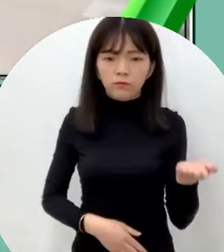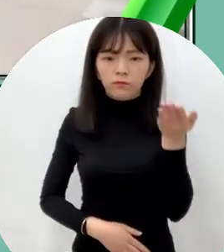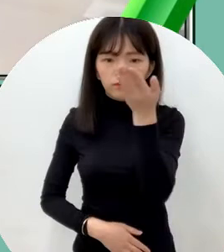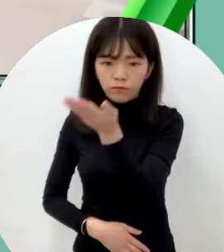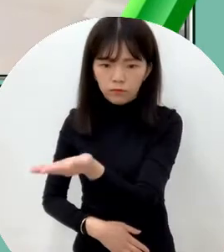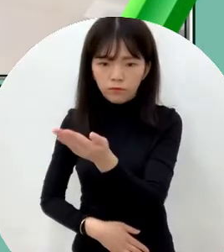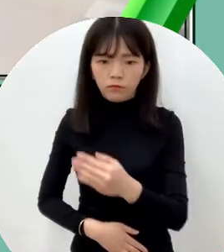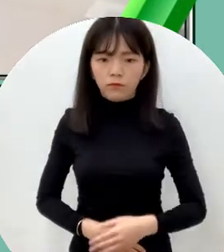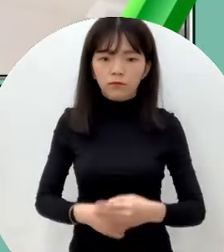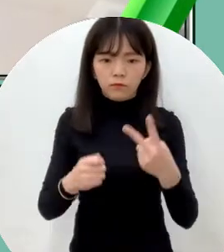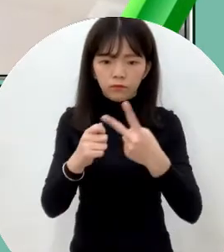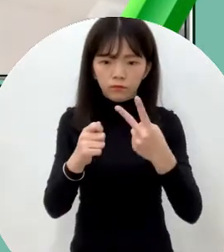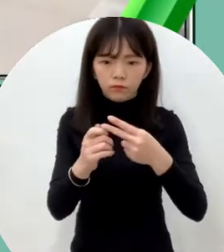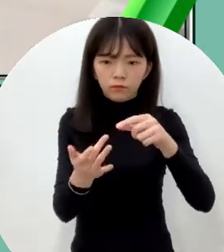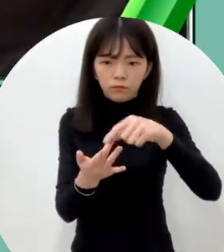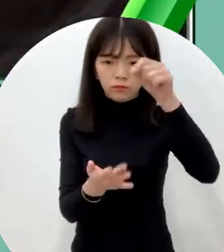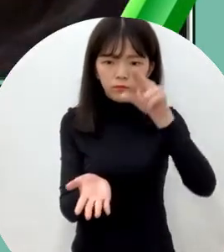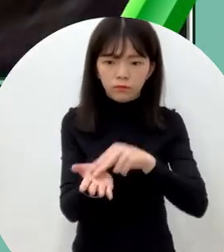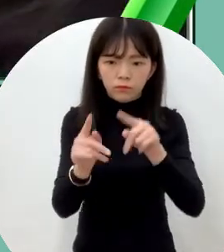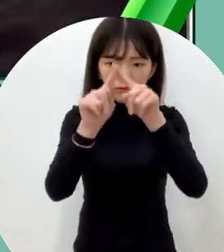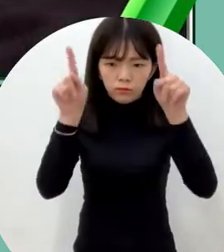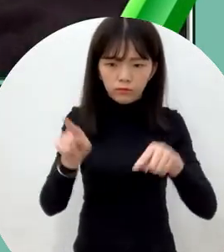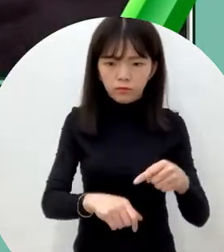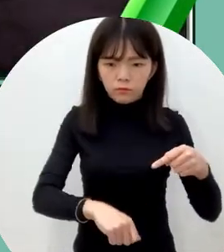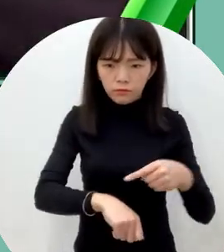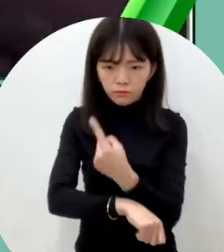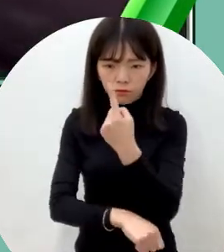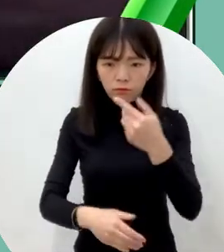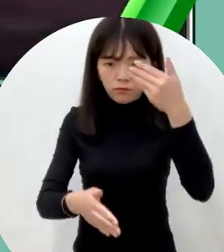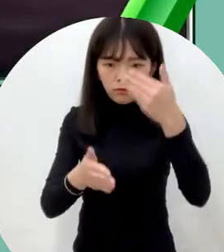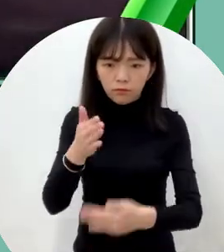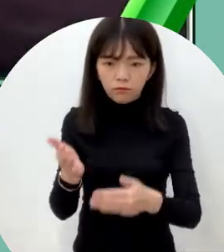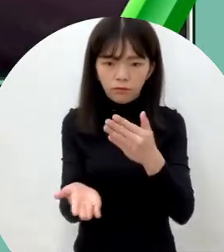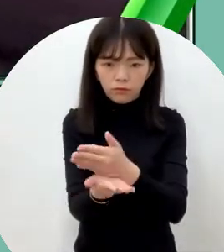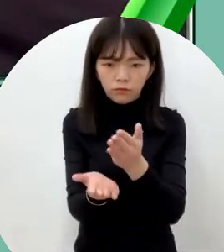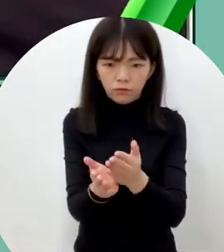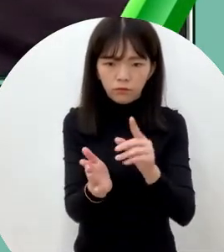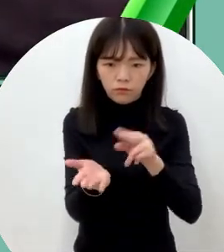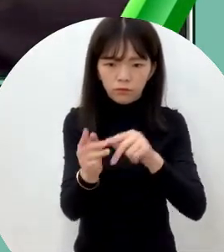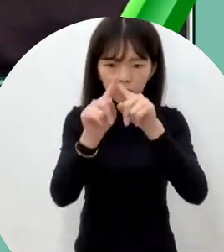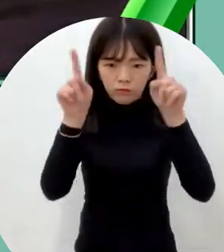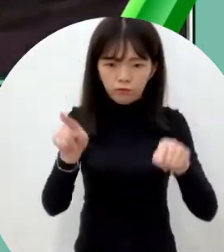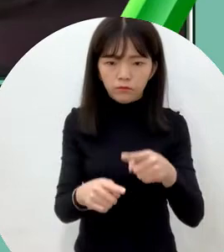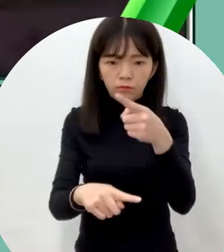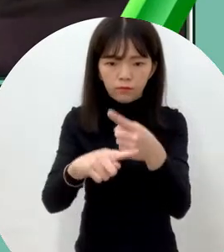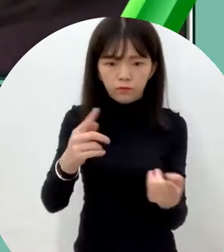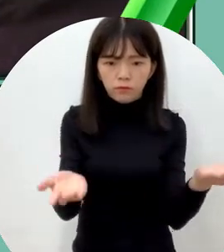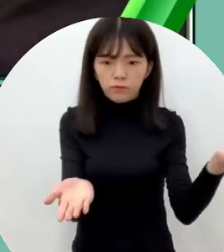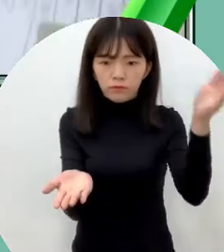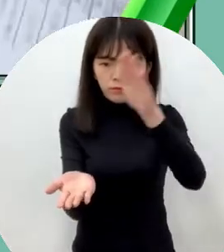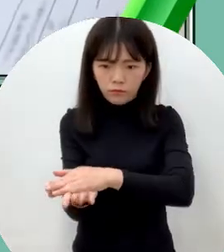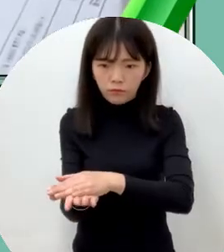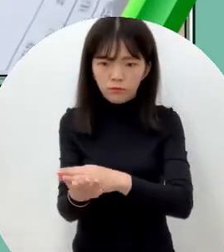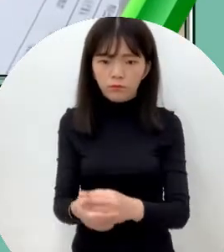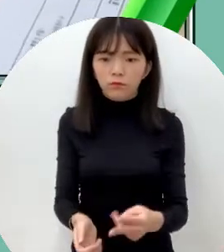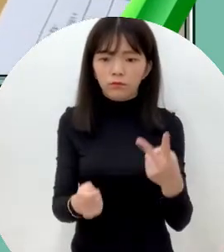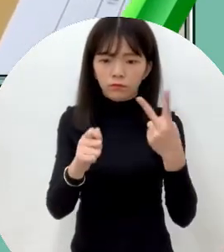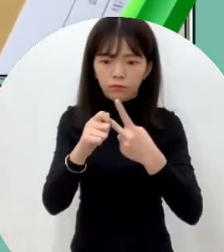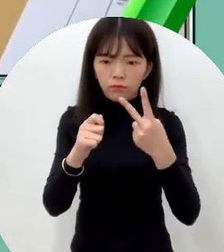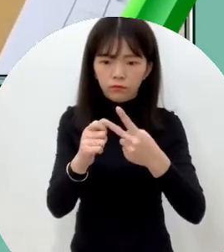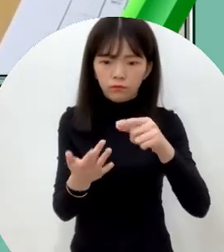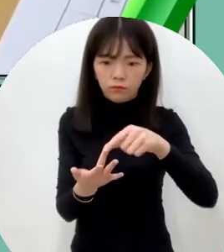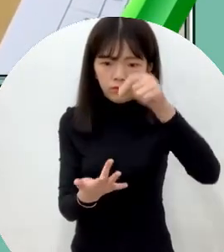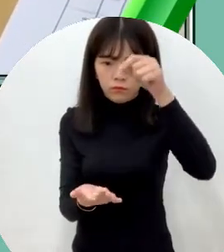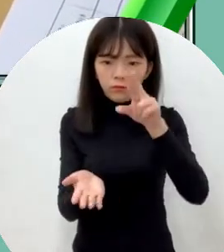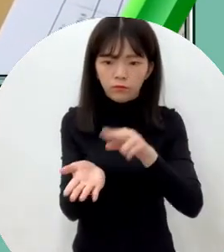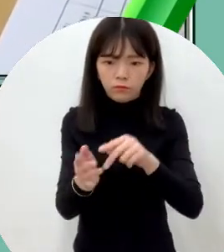과목 문제지를 제외한 나머지 과목의 문제지 및 표지는 반을 접어 제2 선택 과목 문제지와 함께 개인